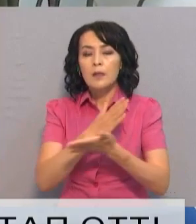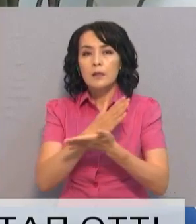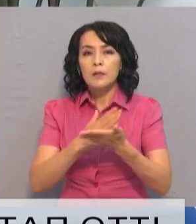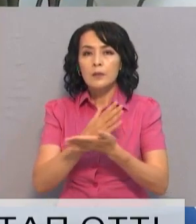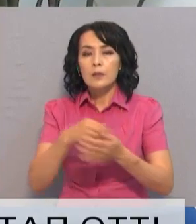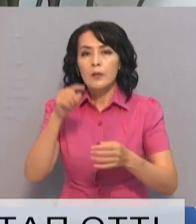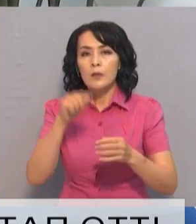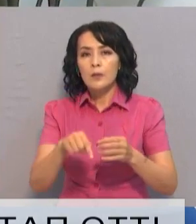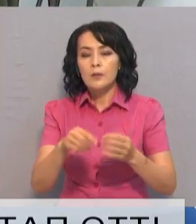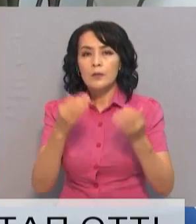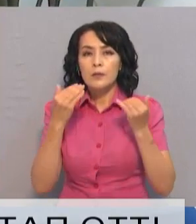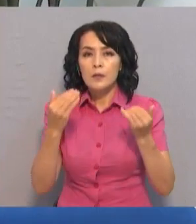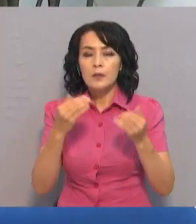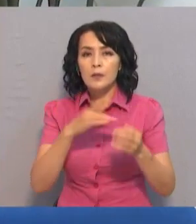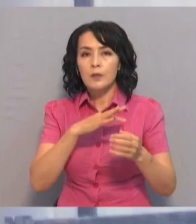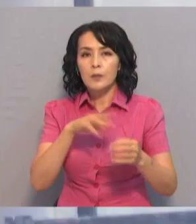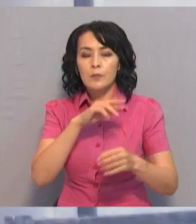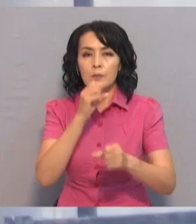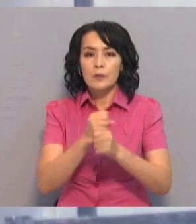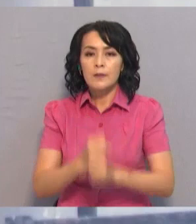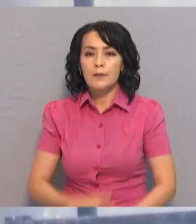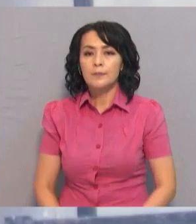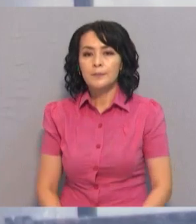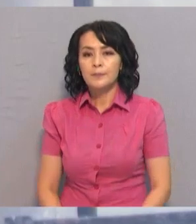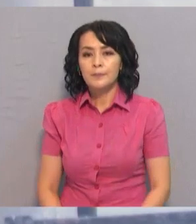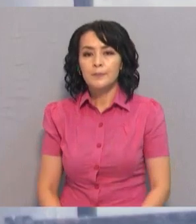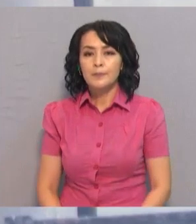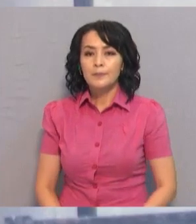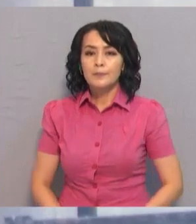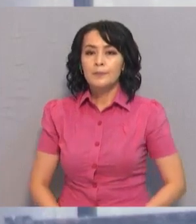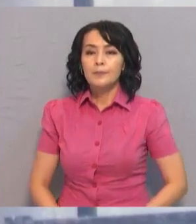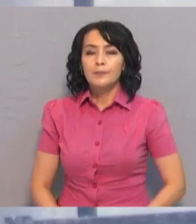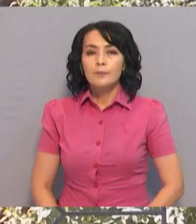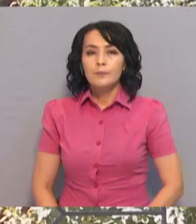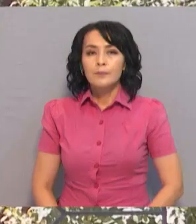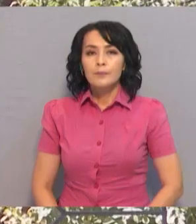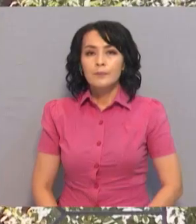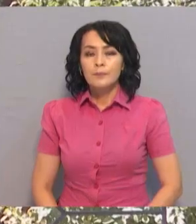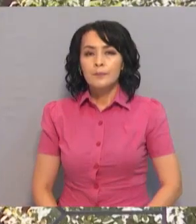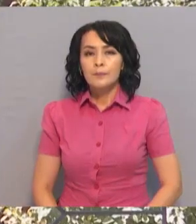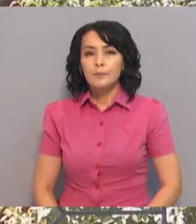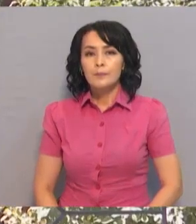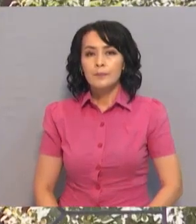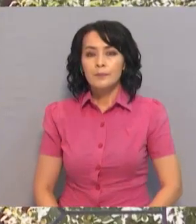қызметкерлері осы сарында аянбай тер төгіп жүр. Лаура Сарман, Кенжехан Дүйсенбәлі, Мәлік Нұрлыбек, Асқарұлы, жаңалықтар.